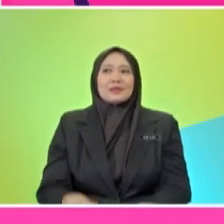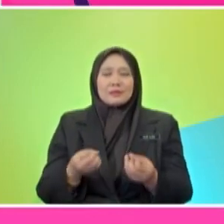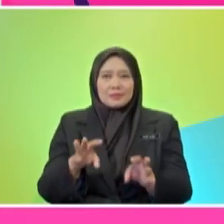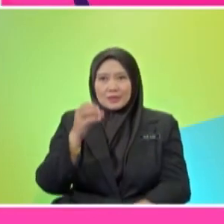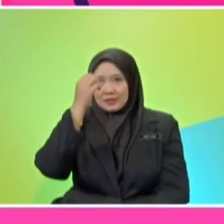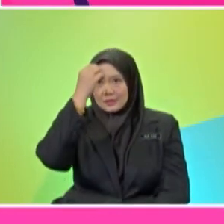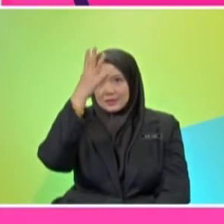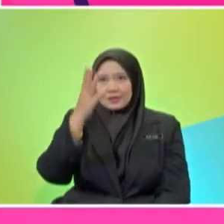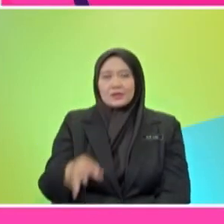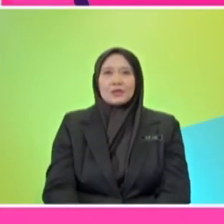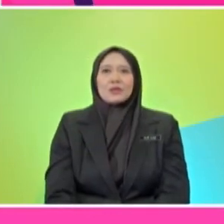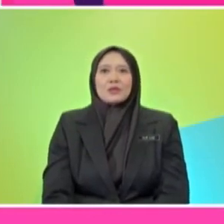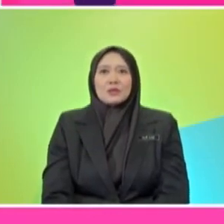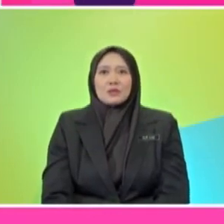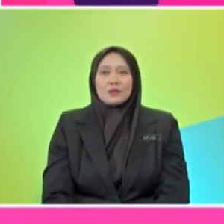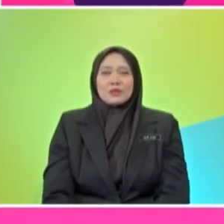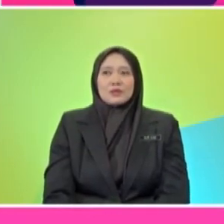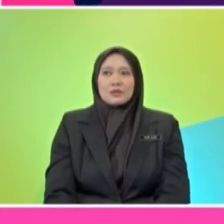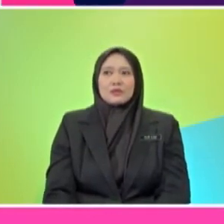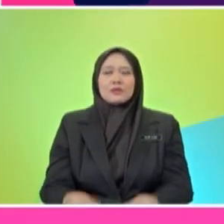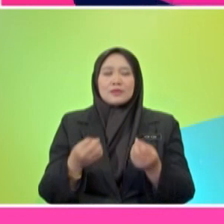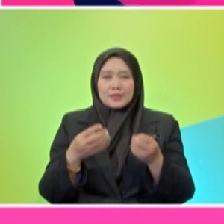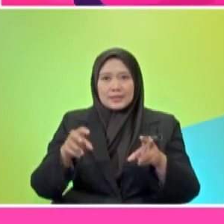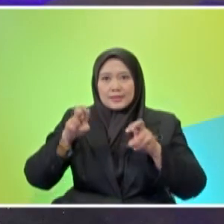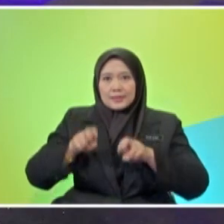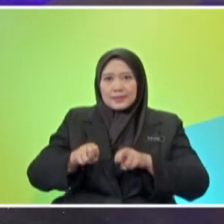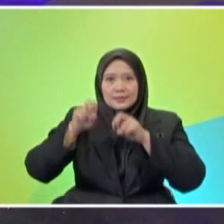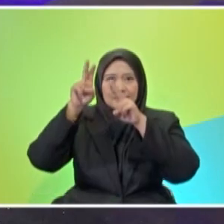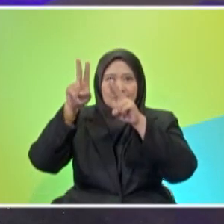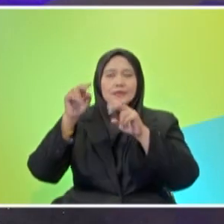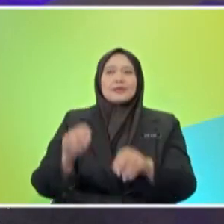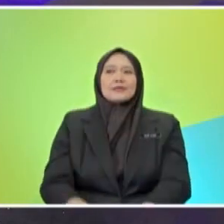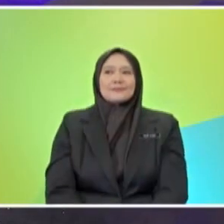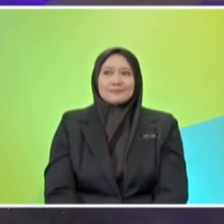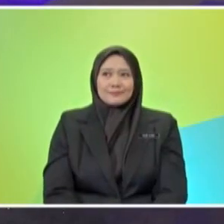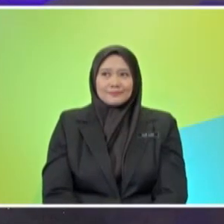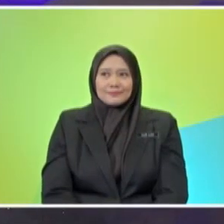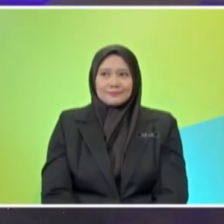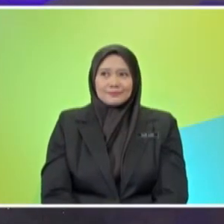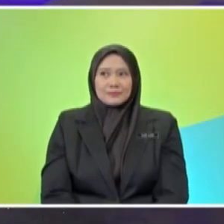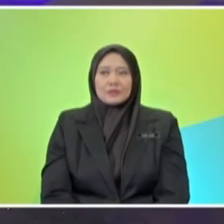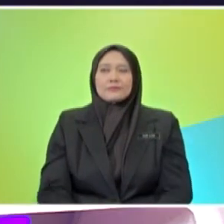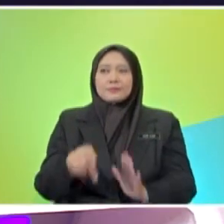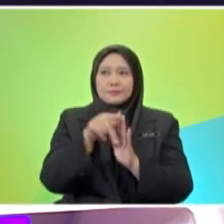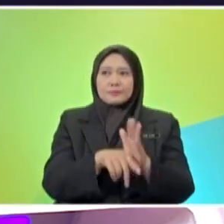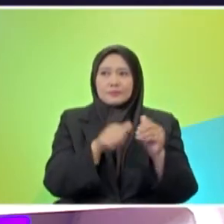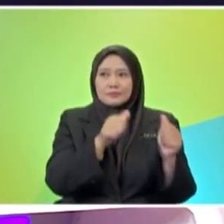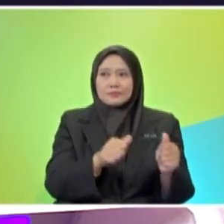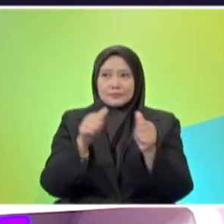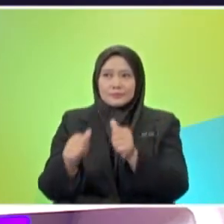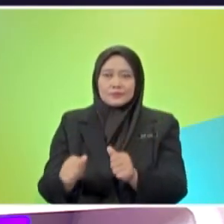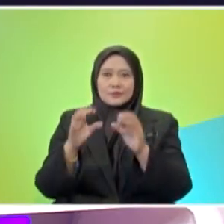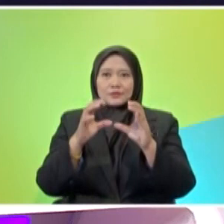dimuat turun lah. Dimuat naik. Tahniah Ifan. Ifan Baik. berjaya memuat naik pengatur caraan masuk ke